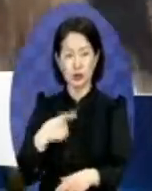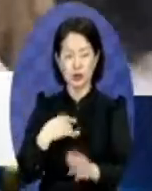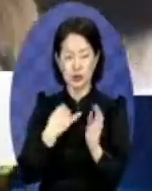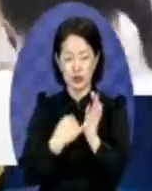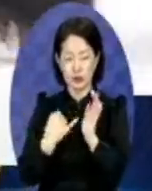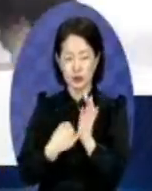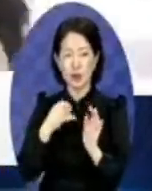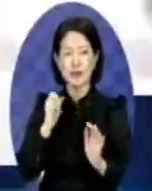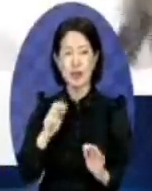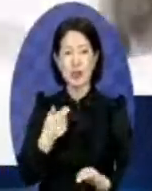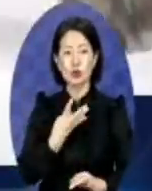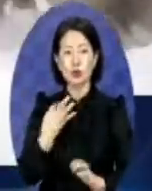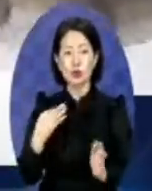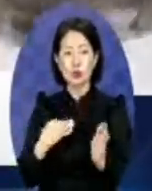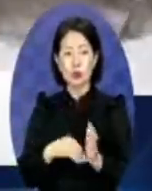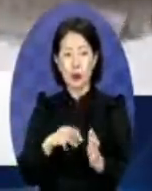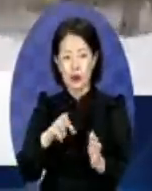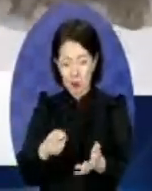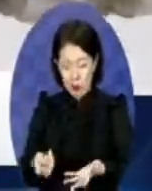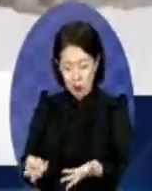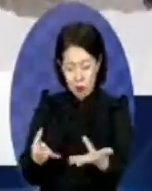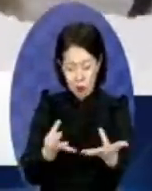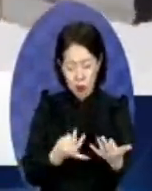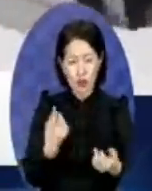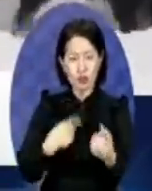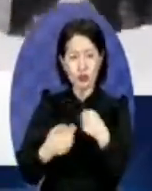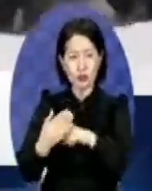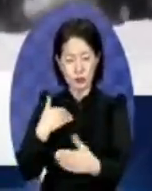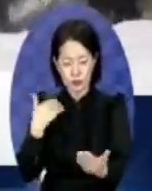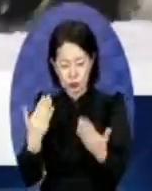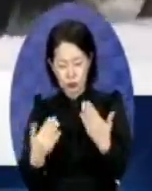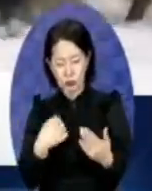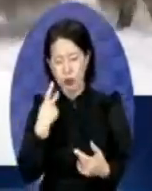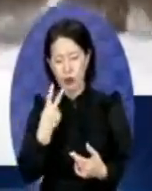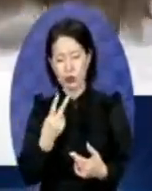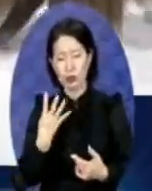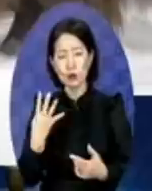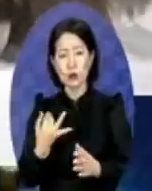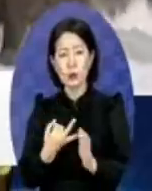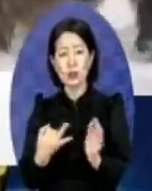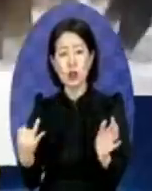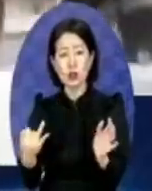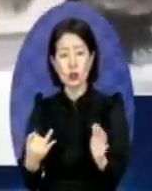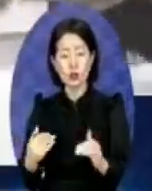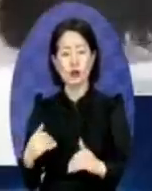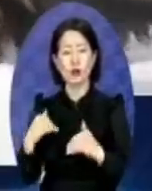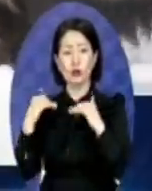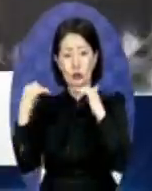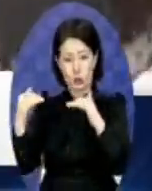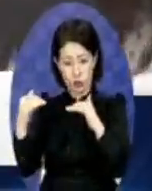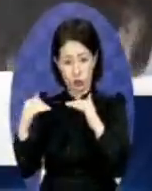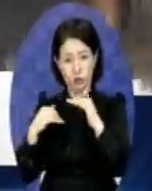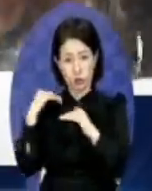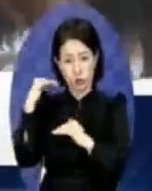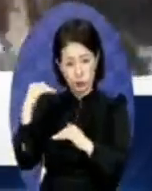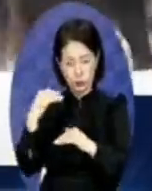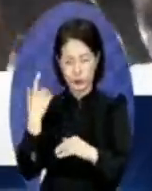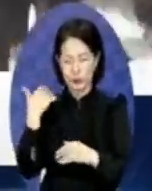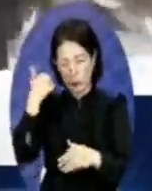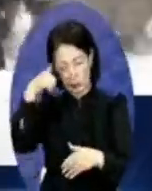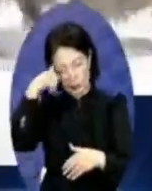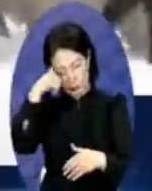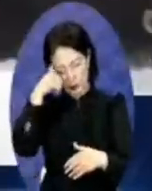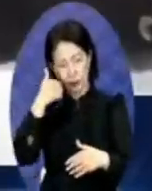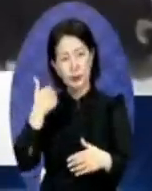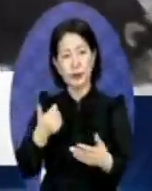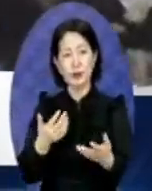мянган толгой мал тоглуулсан нь өмнөх оноос 244,700-аар өссөн дүн юм байна. Өнгөрсөн мал тоолоогоор хонь тэмээний тоо